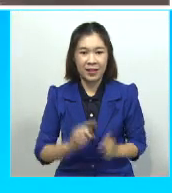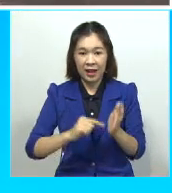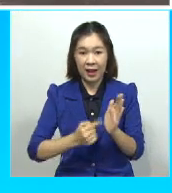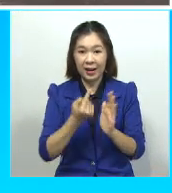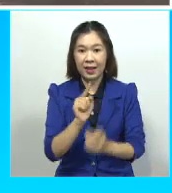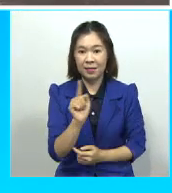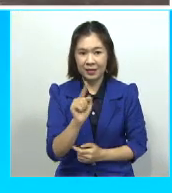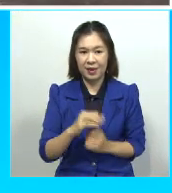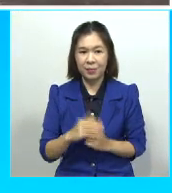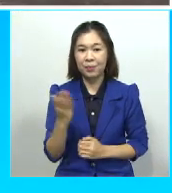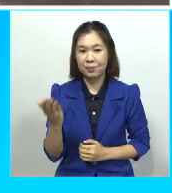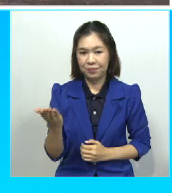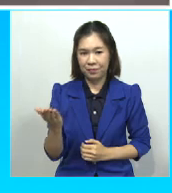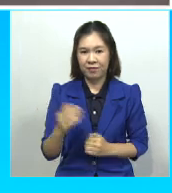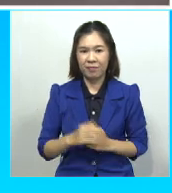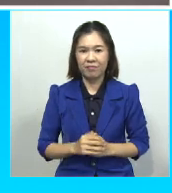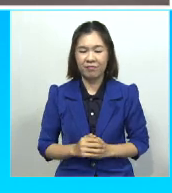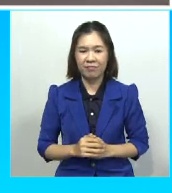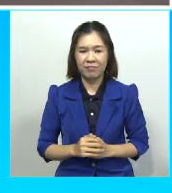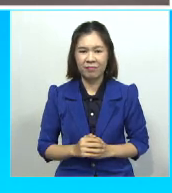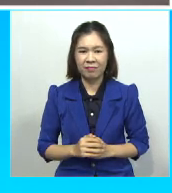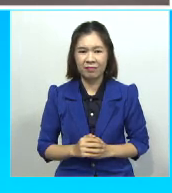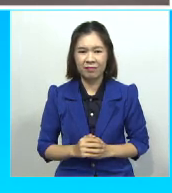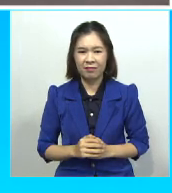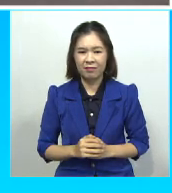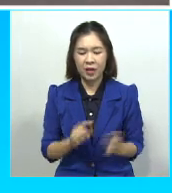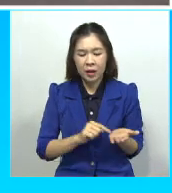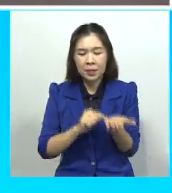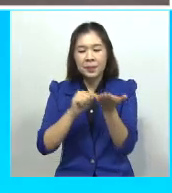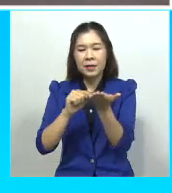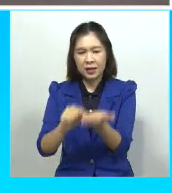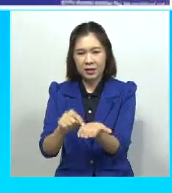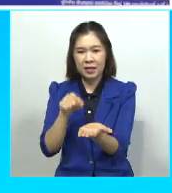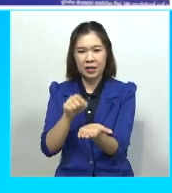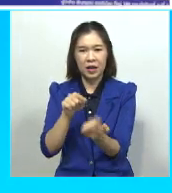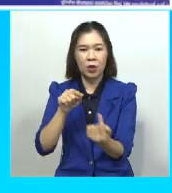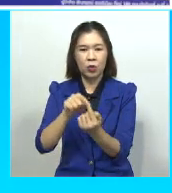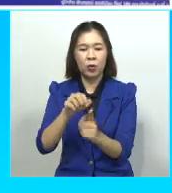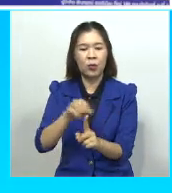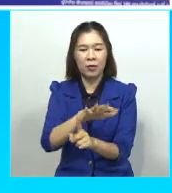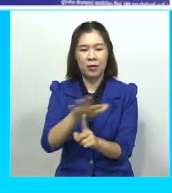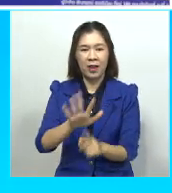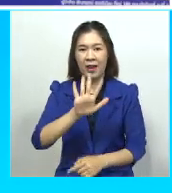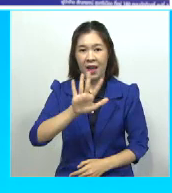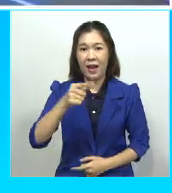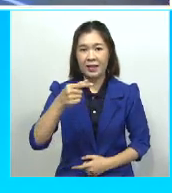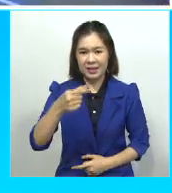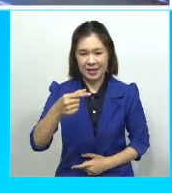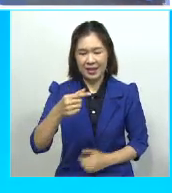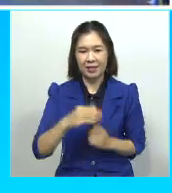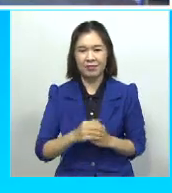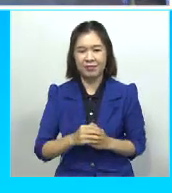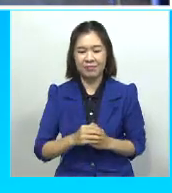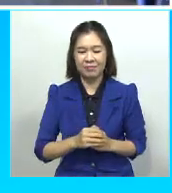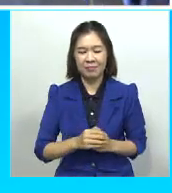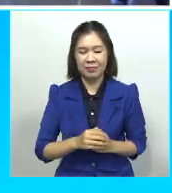เริ่มต้นที่พรรคพลังประชารัฐนะครับใช้แคมเปญ Bangkok OK นะครับนำเสนอ Super High Speed Wi-Fi 5G นะครับจะนำร่อง